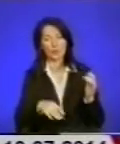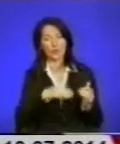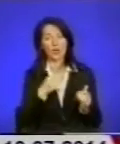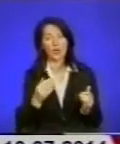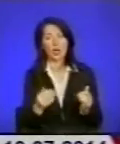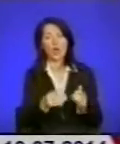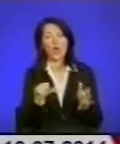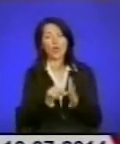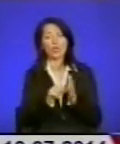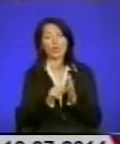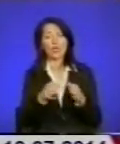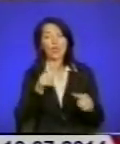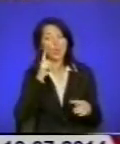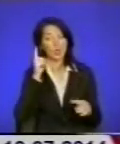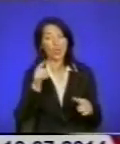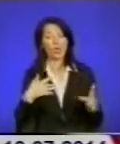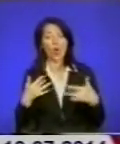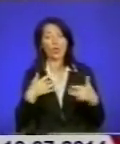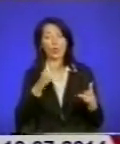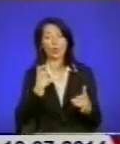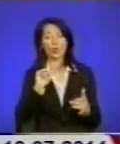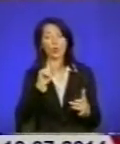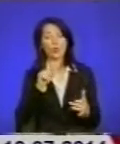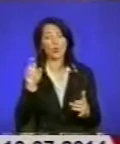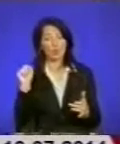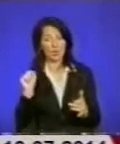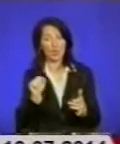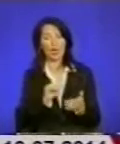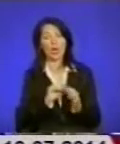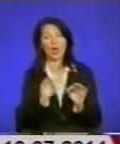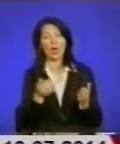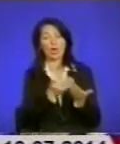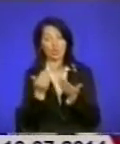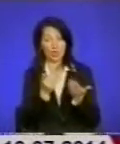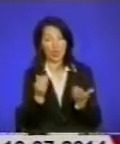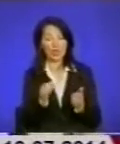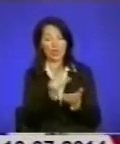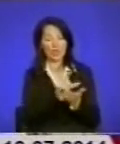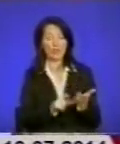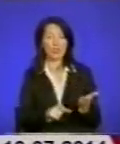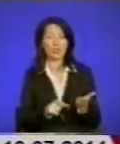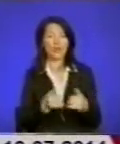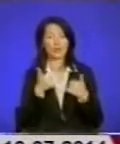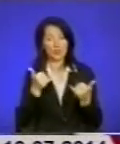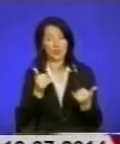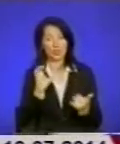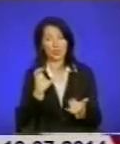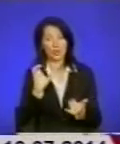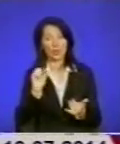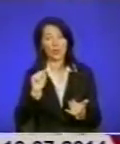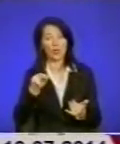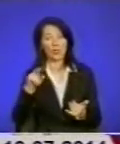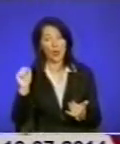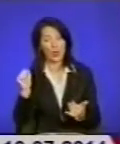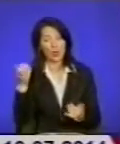театру «Сузір'я» продекламували вірші Богдана Мельничука, присвячені Степанові Сапеляку. Майже 40 років тому